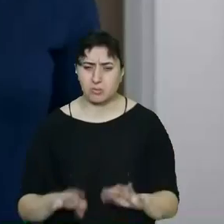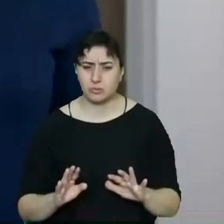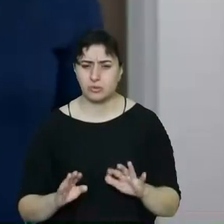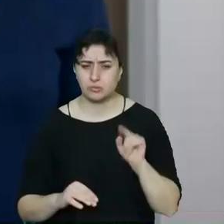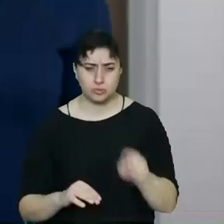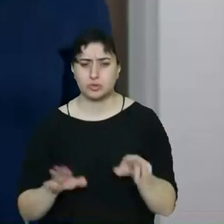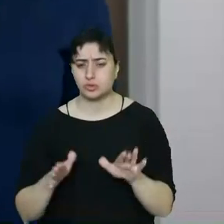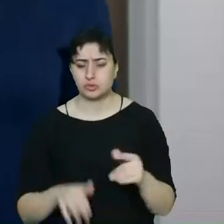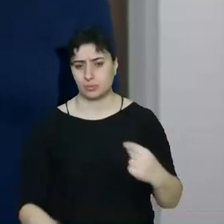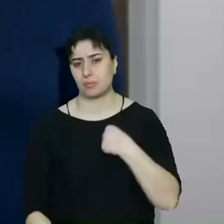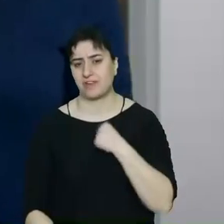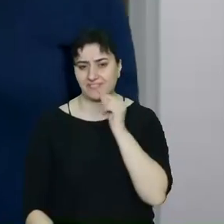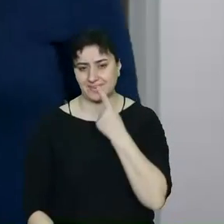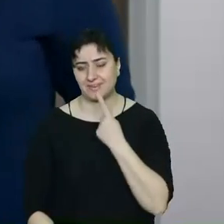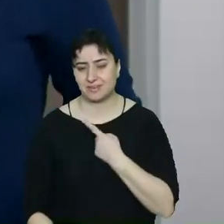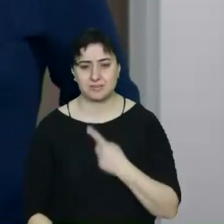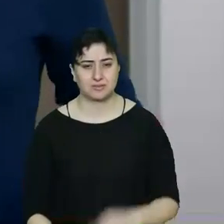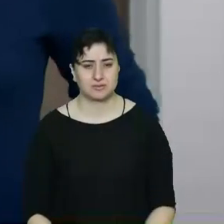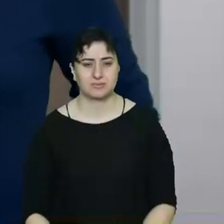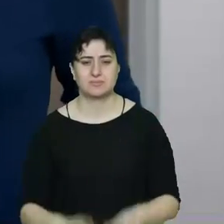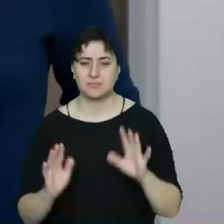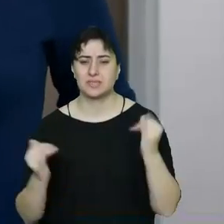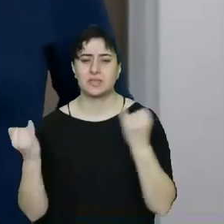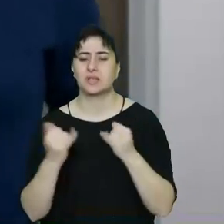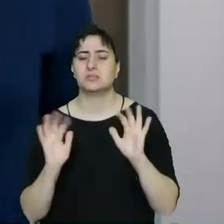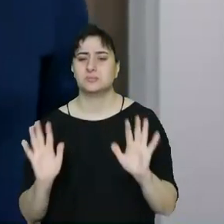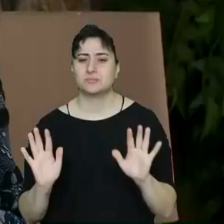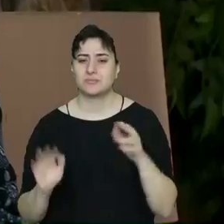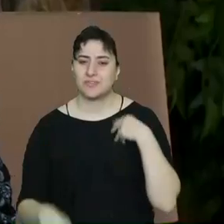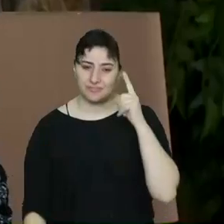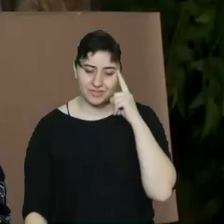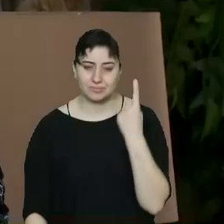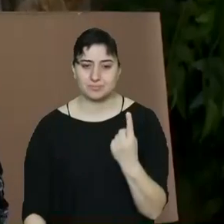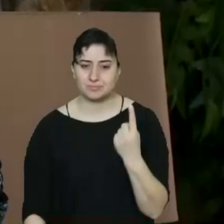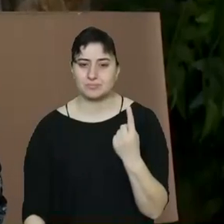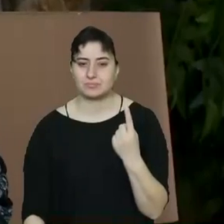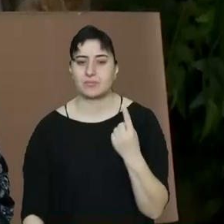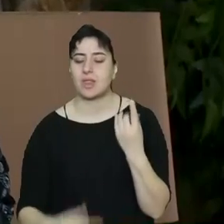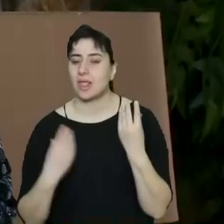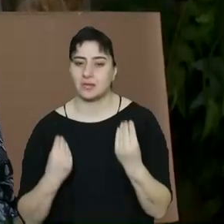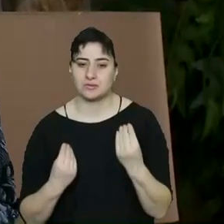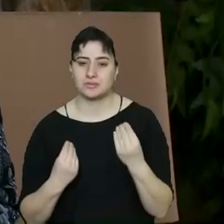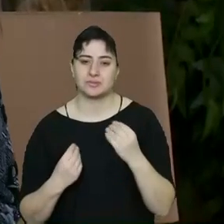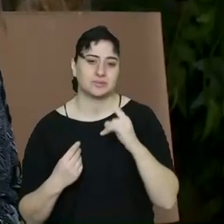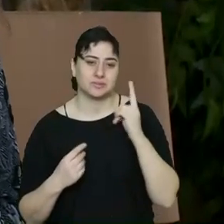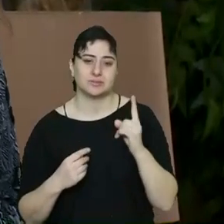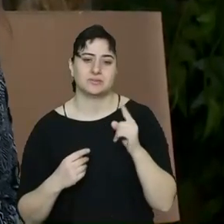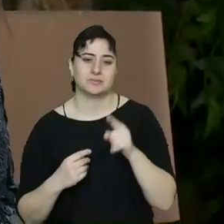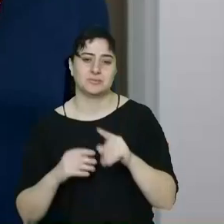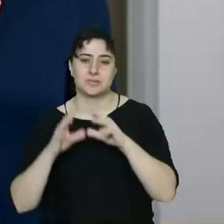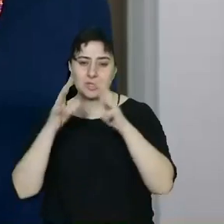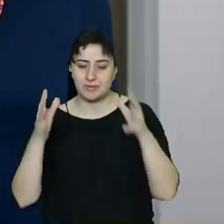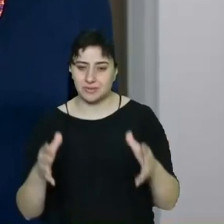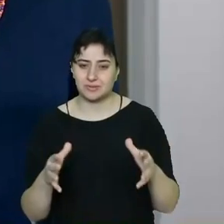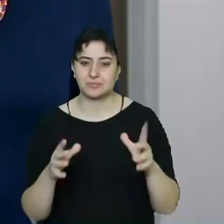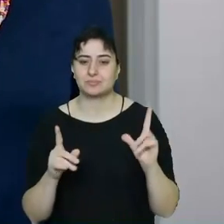efendim. Bu kuş bağ dedi fıstık diye. Bir dakika tartışmayalım. Bakın bir fikrim var. Hı. En güzeli teker teker şu kafesin